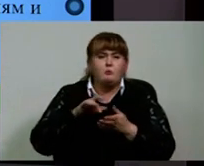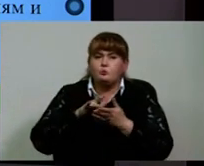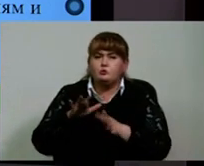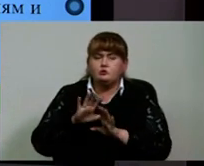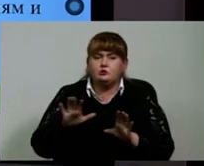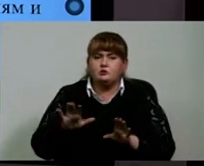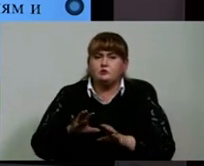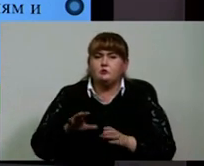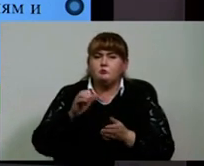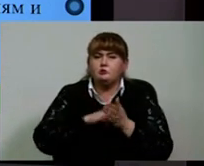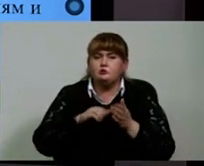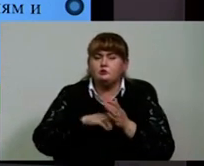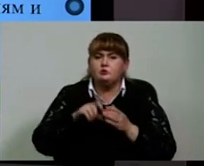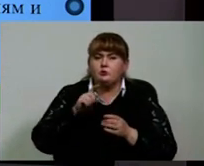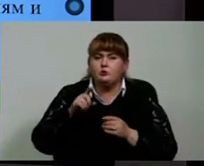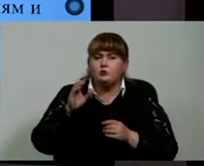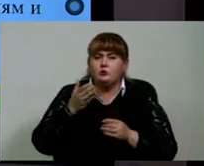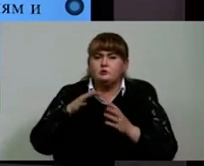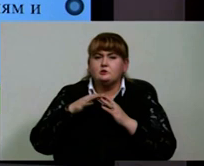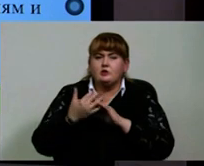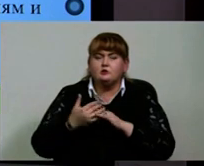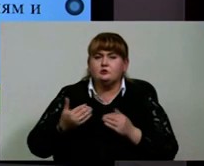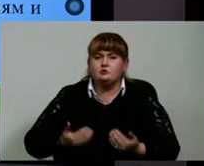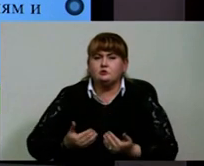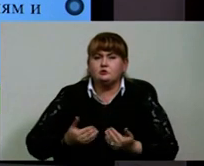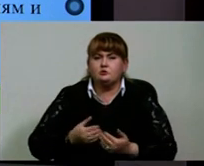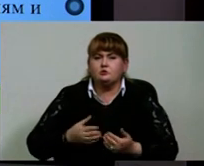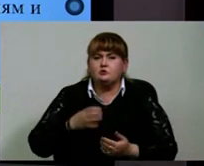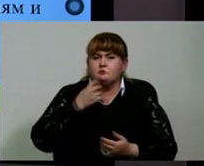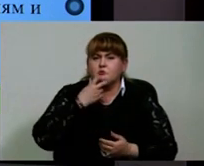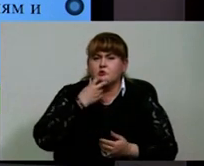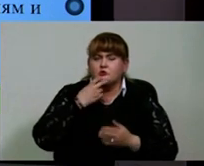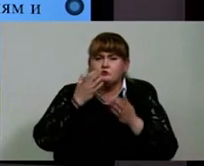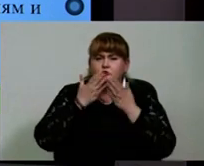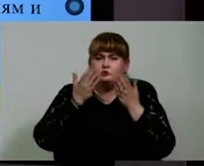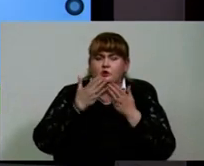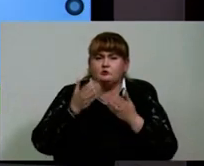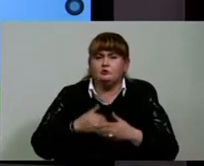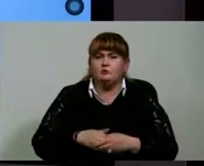непутешествии, причины которого понятны сельским жителям и смешны читателю.